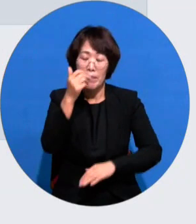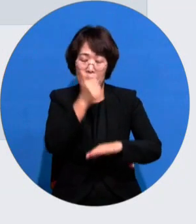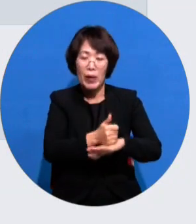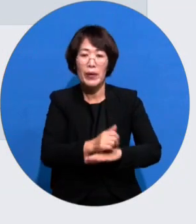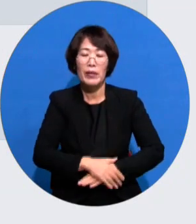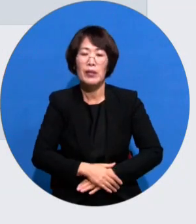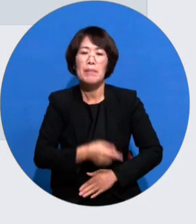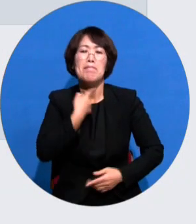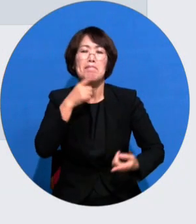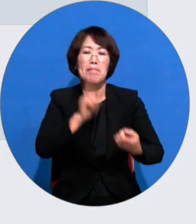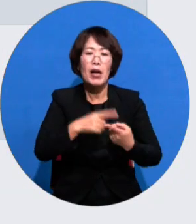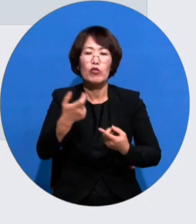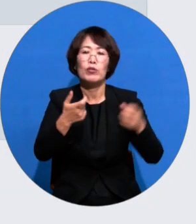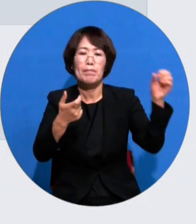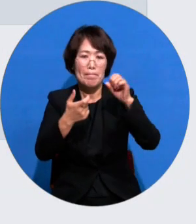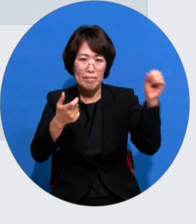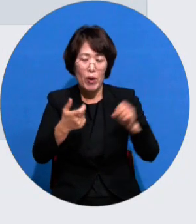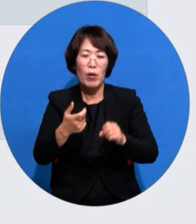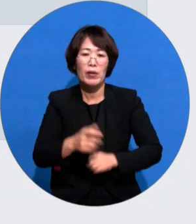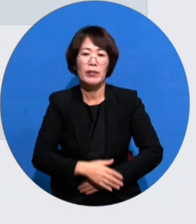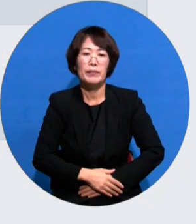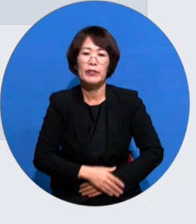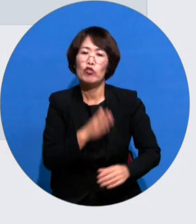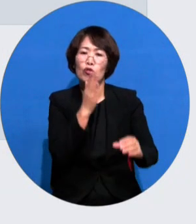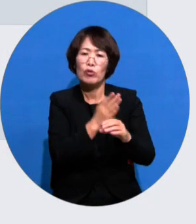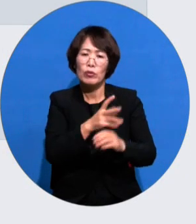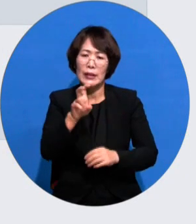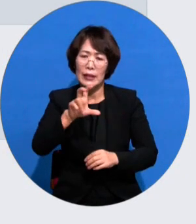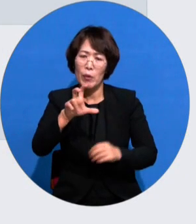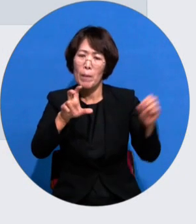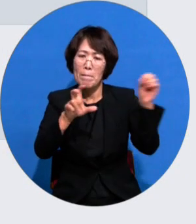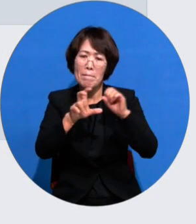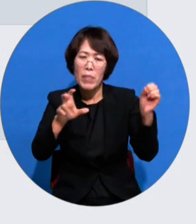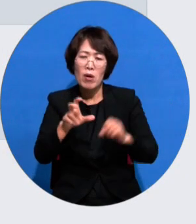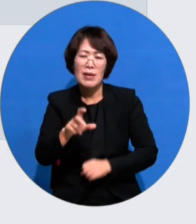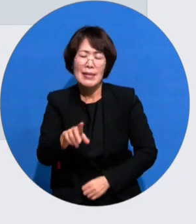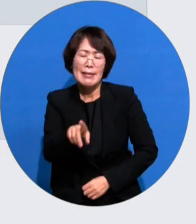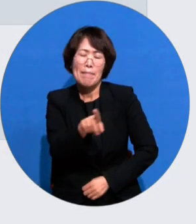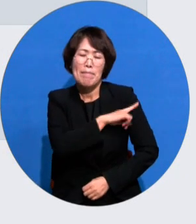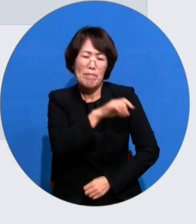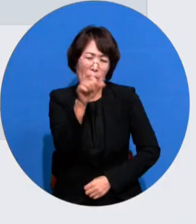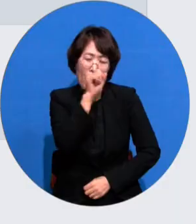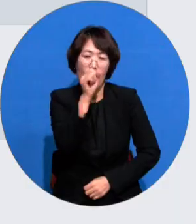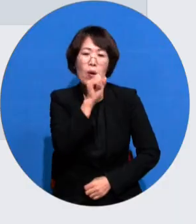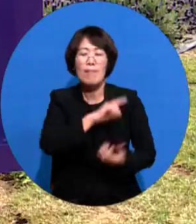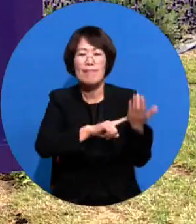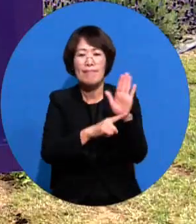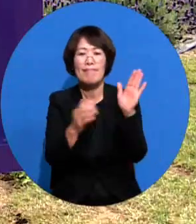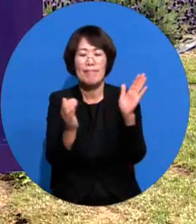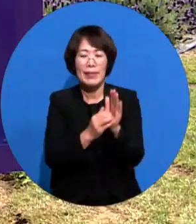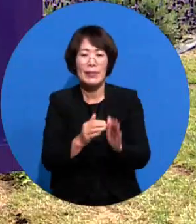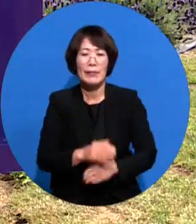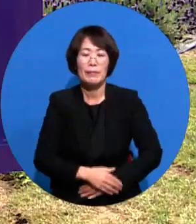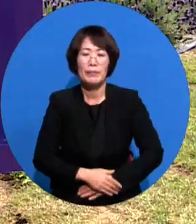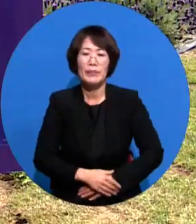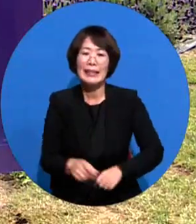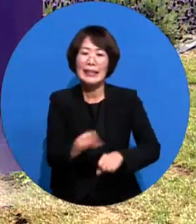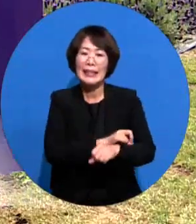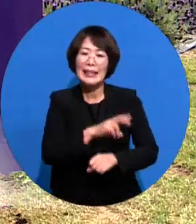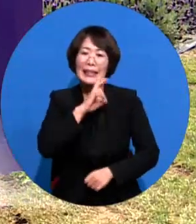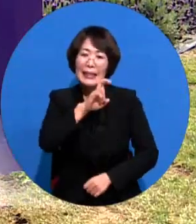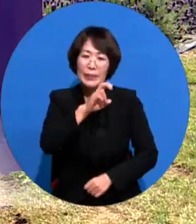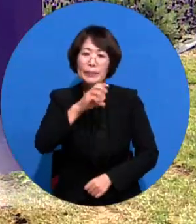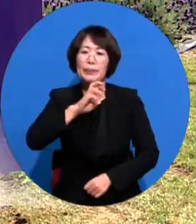결과 만족이 60%였고 이 가운데 25%는 매우 만족한다고 밝혔습니다. 특히